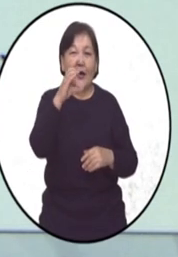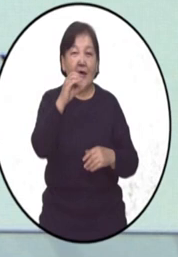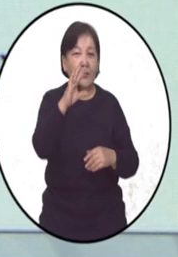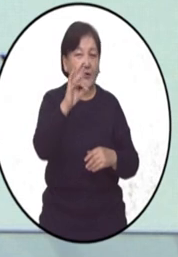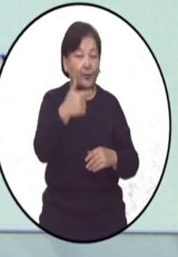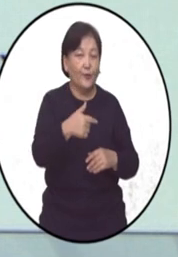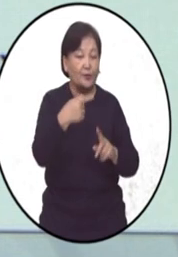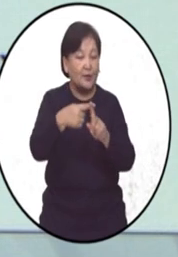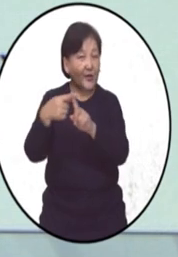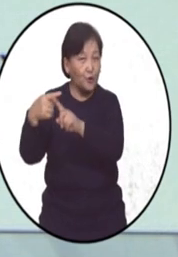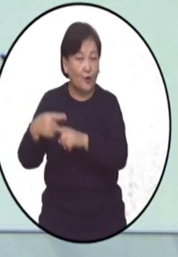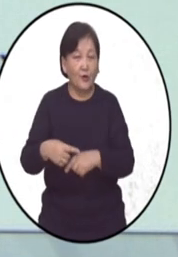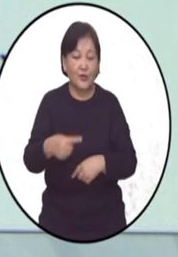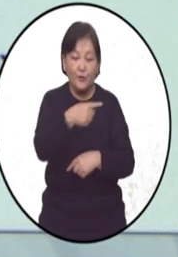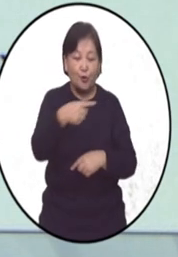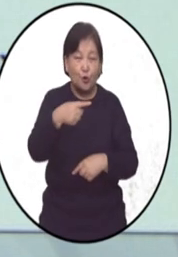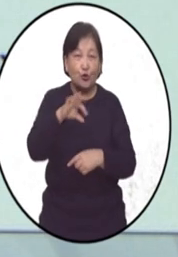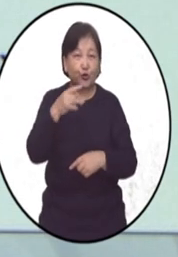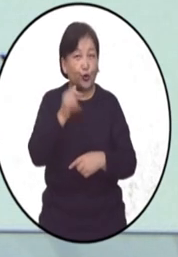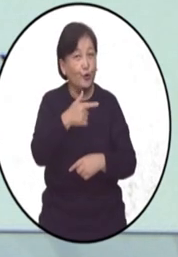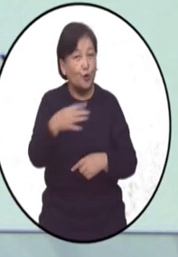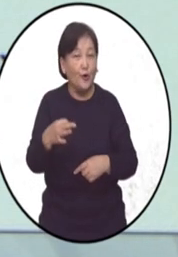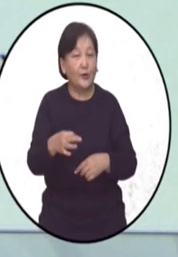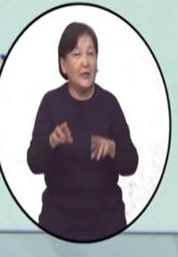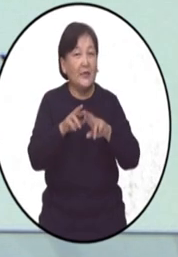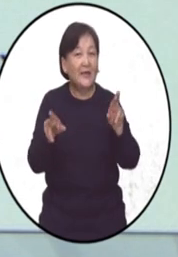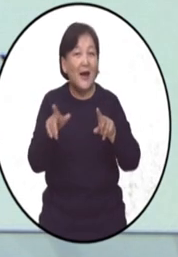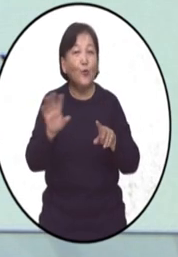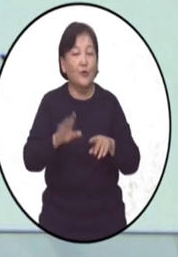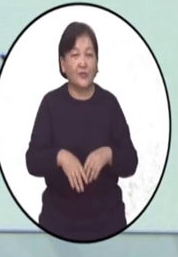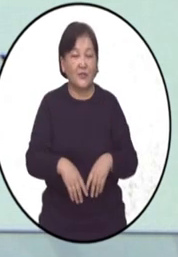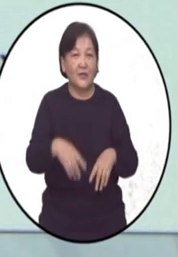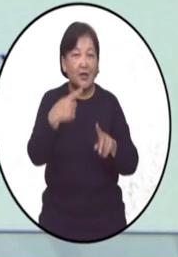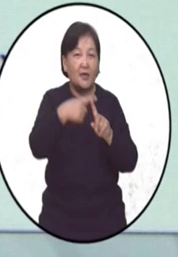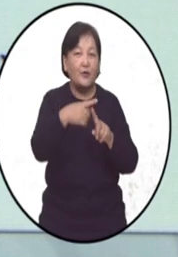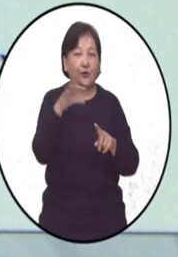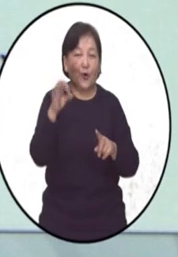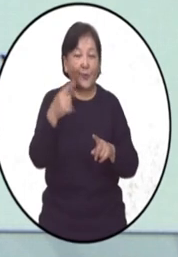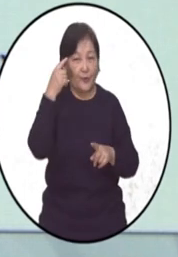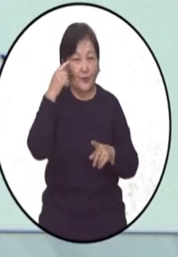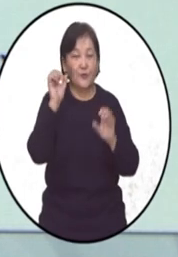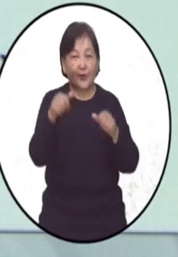тоо байхад бол бод харга нь бол ялгаагүй учраас бид нар эерэг тоо гэж үзээд бодож байна.